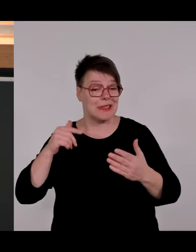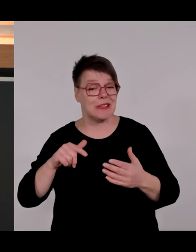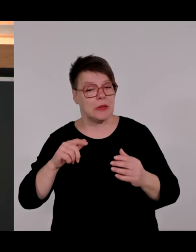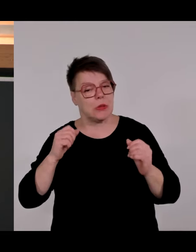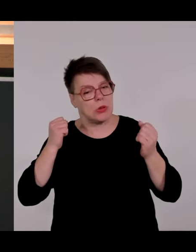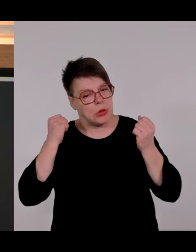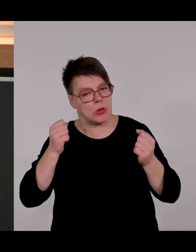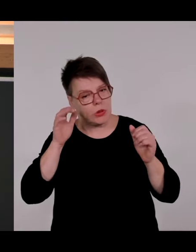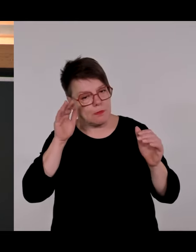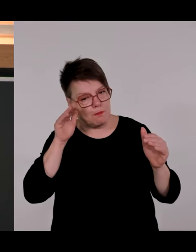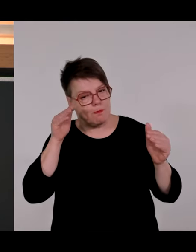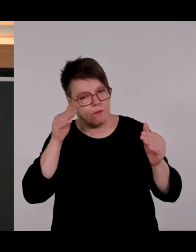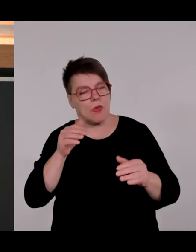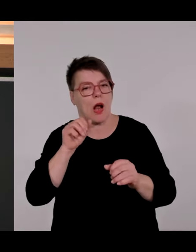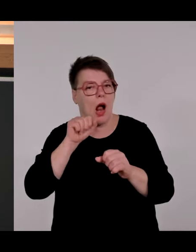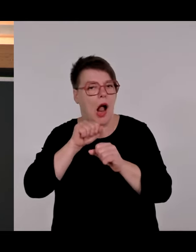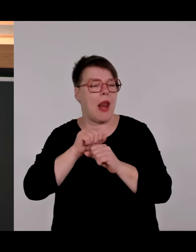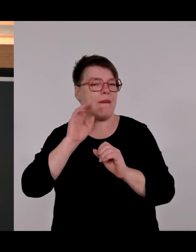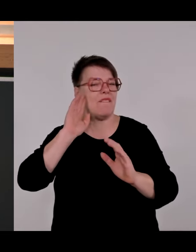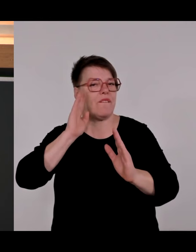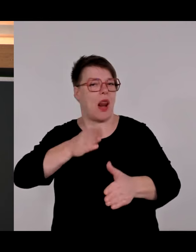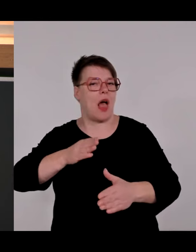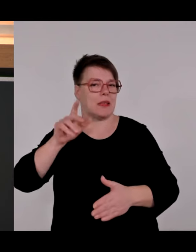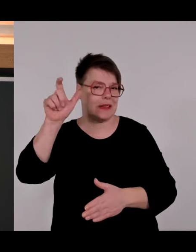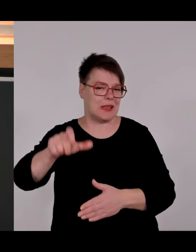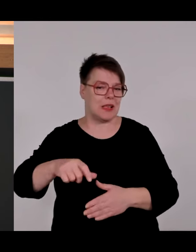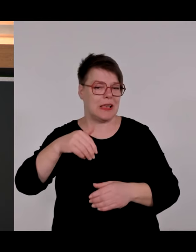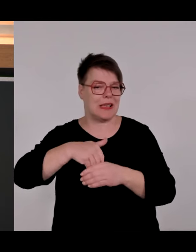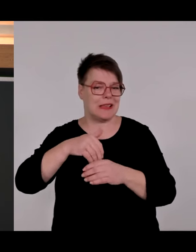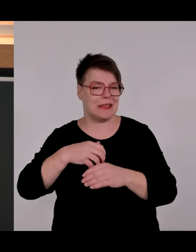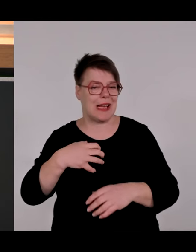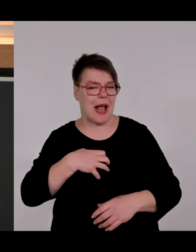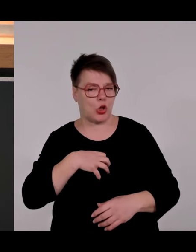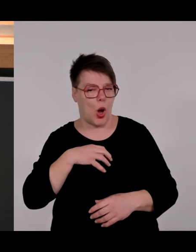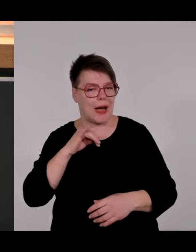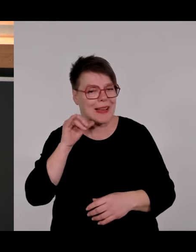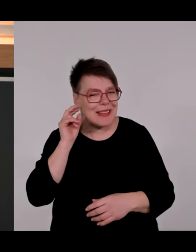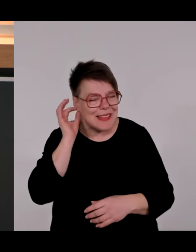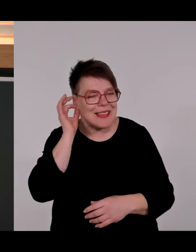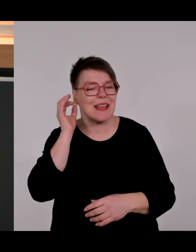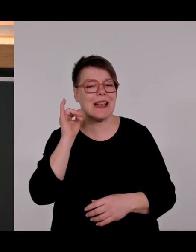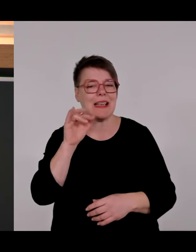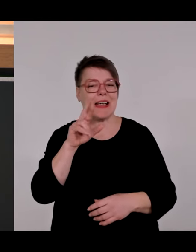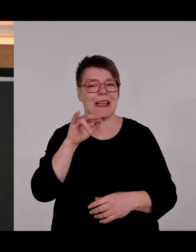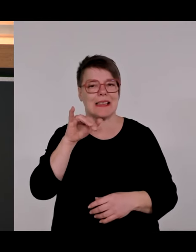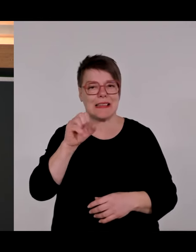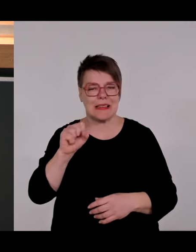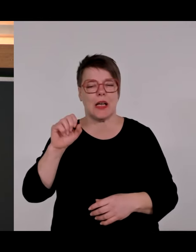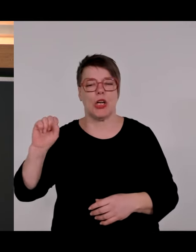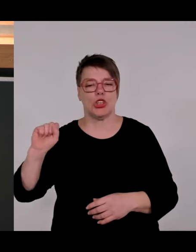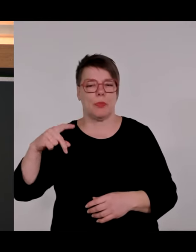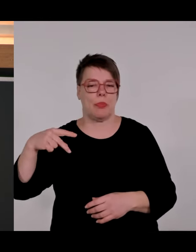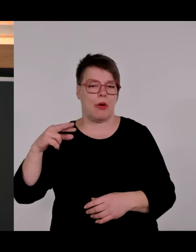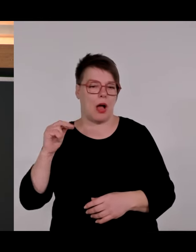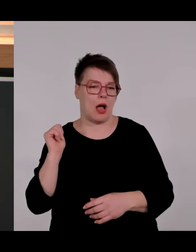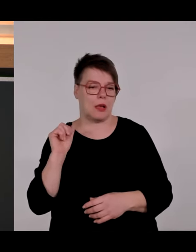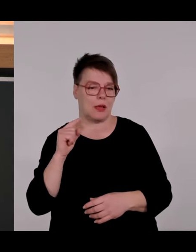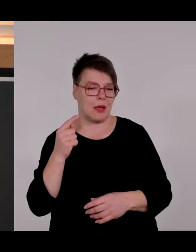kein Unterschied. Sie können sich aber jetzt auch auf den gesamten Berliner Senat verlassen, meine Damen und Herren. Das ist auch ein